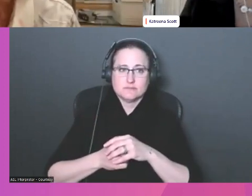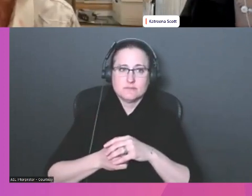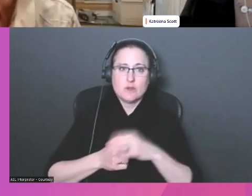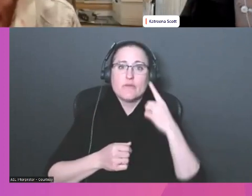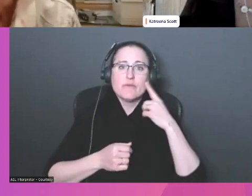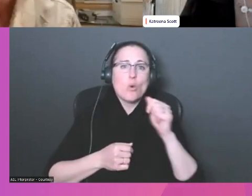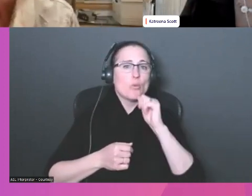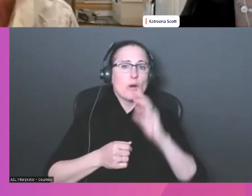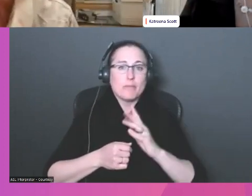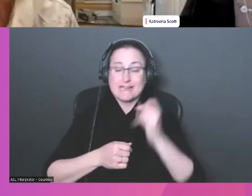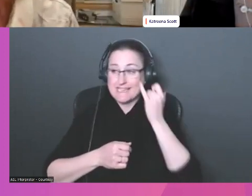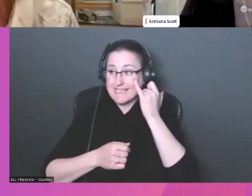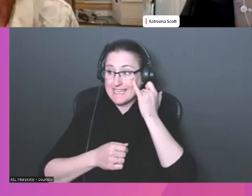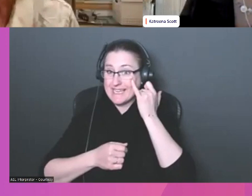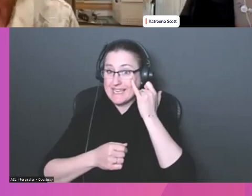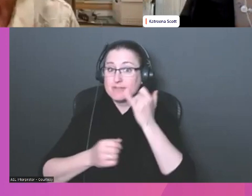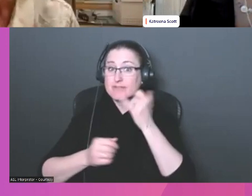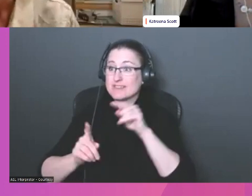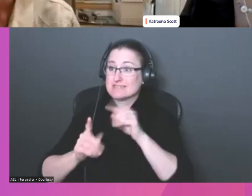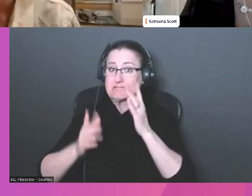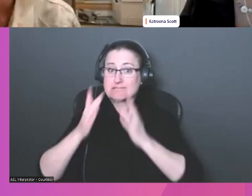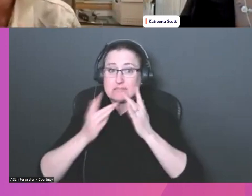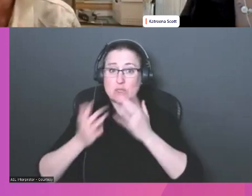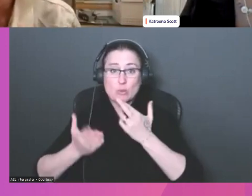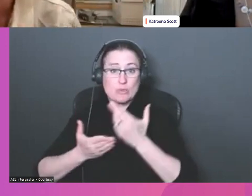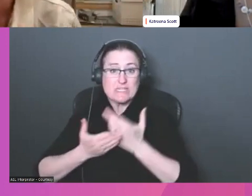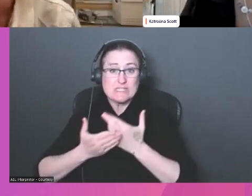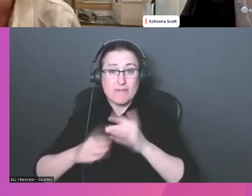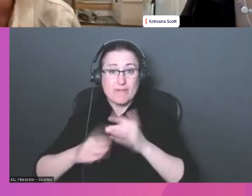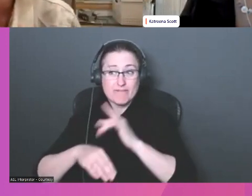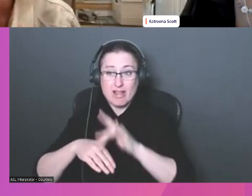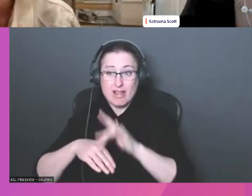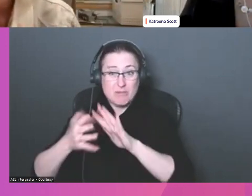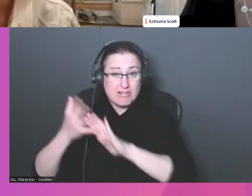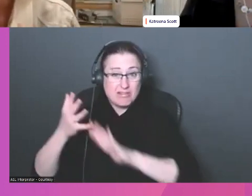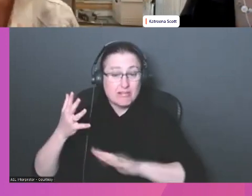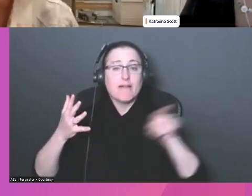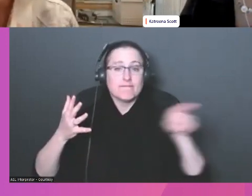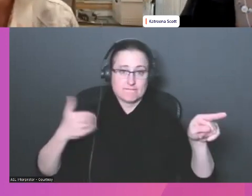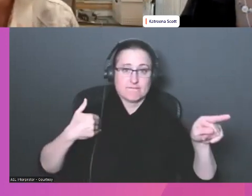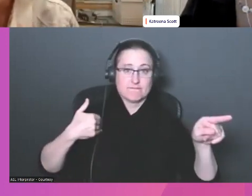pour des femmes qui ont peu de ressources.